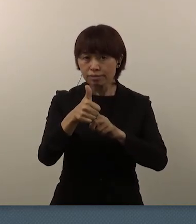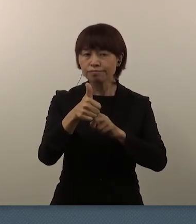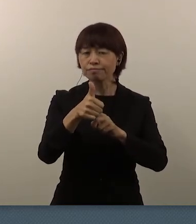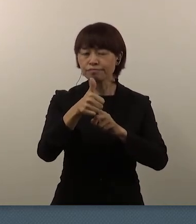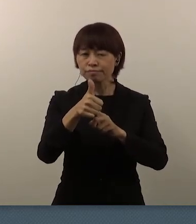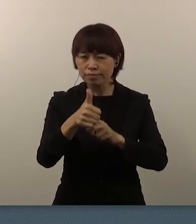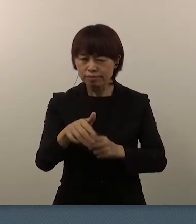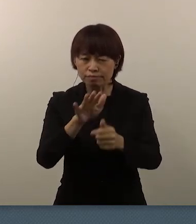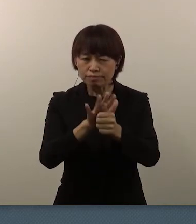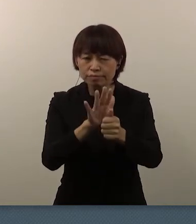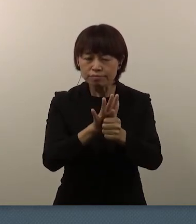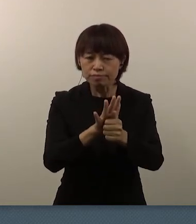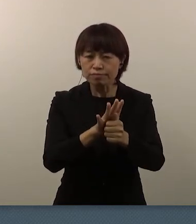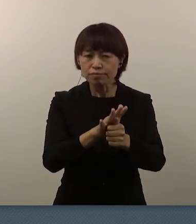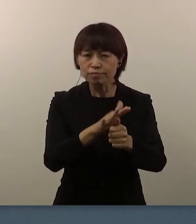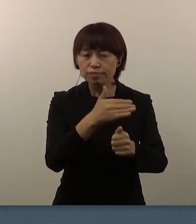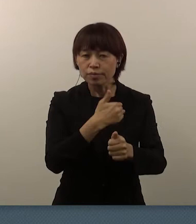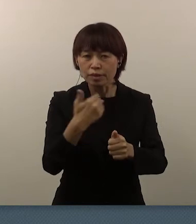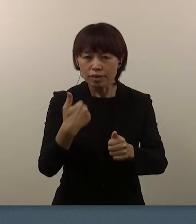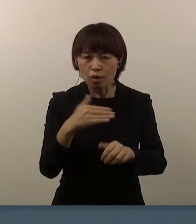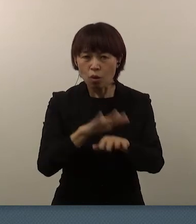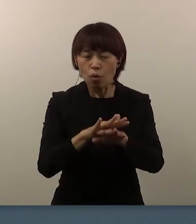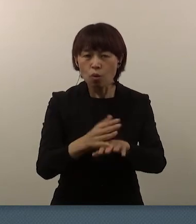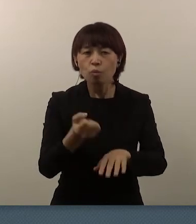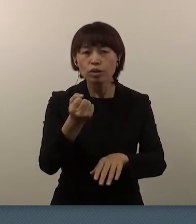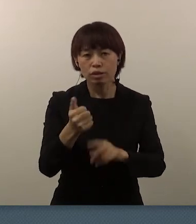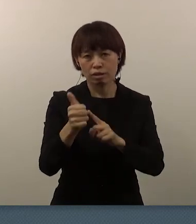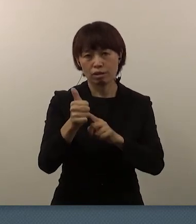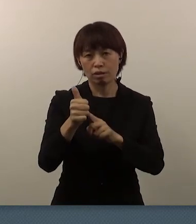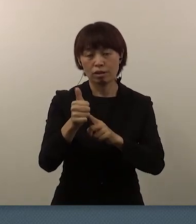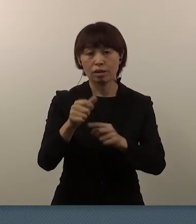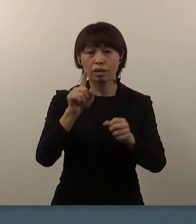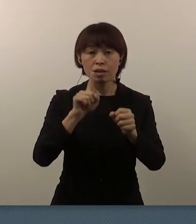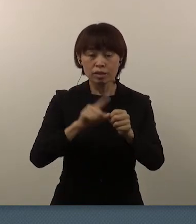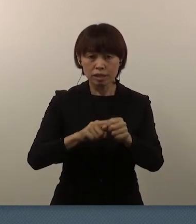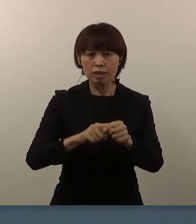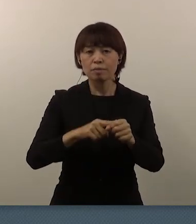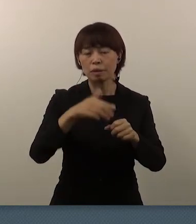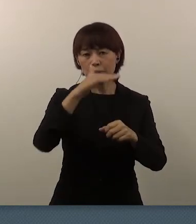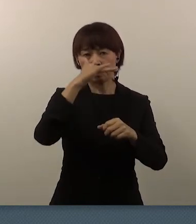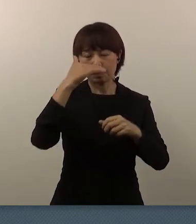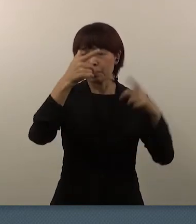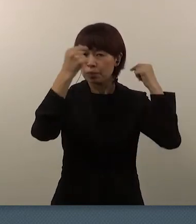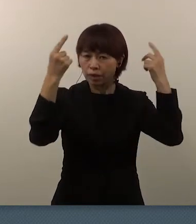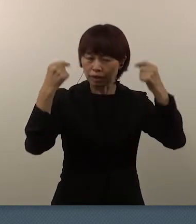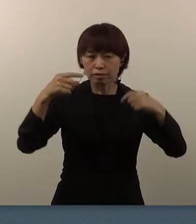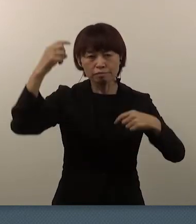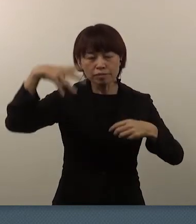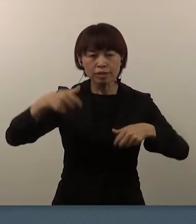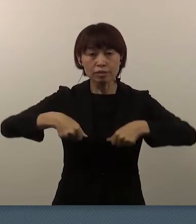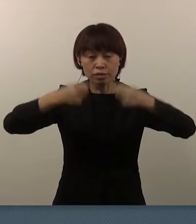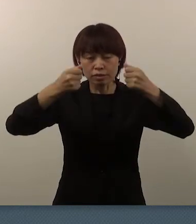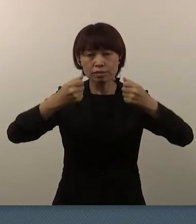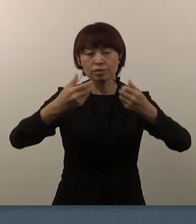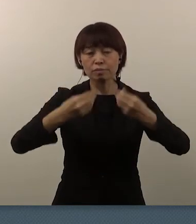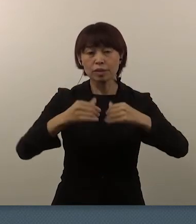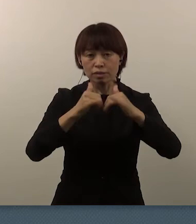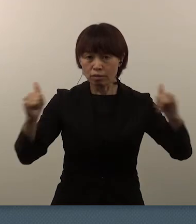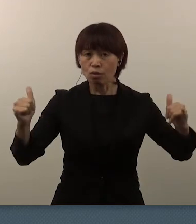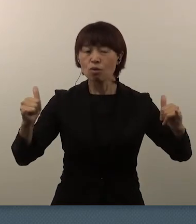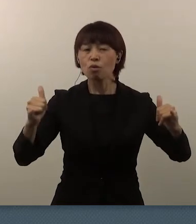立てを持っていたということによって、あれだけの語学的な人たちもそこに行ってしまったのではないかというふうなね、そういったまあ一つの議論